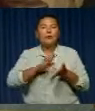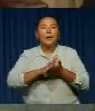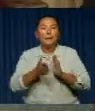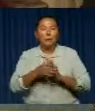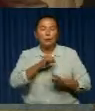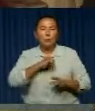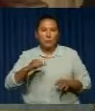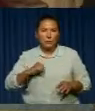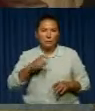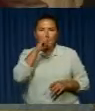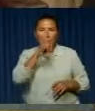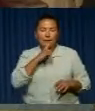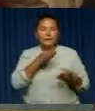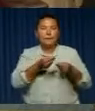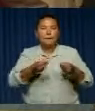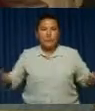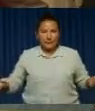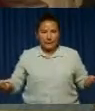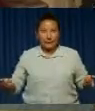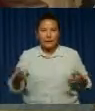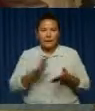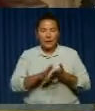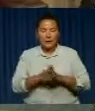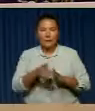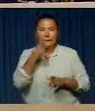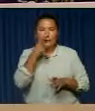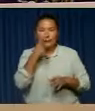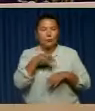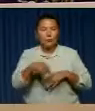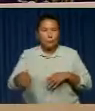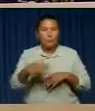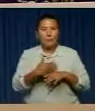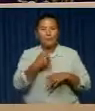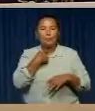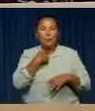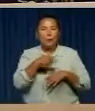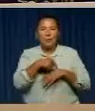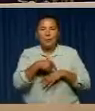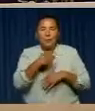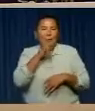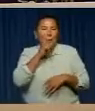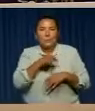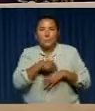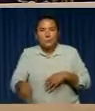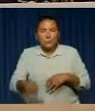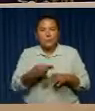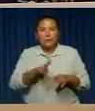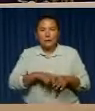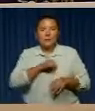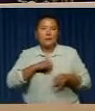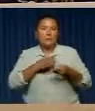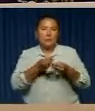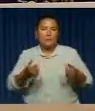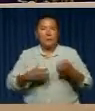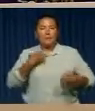өзі бара-бара бір айға дейін кетеді бұл жағдай. Мұрнымыз іс білмейді деп үлкен дүрбелеңге салып жатыр ғой, немесе паника